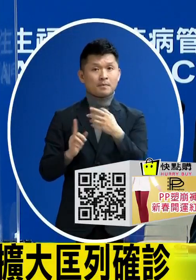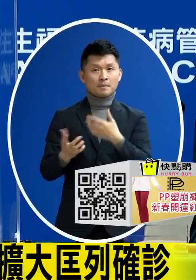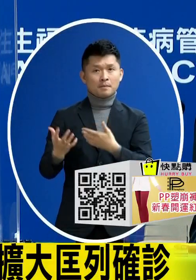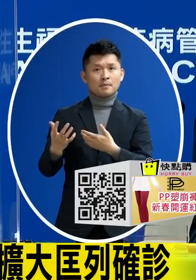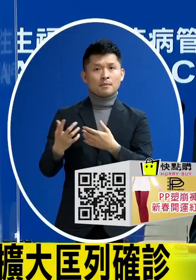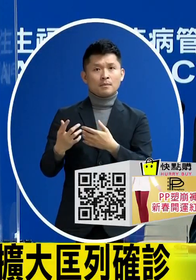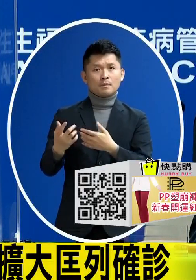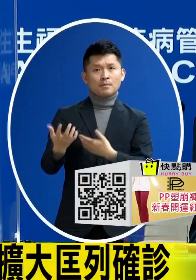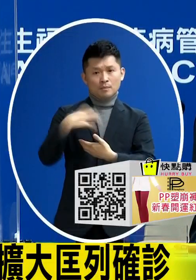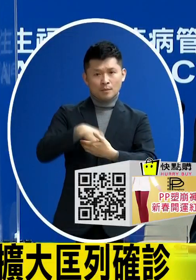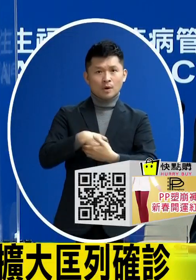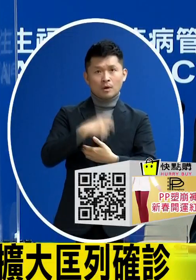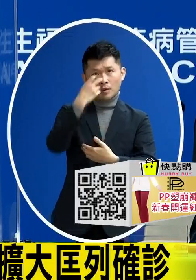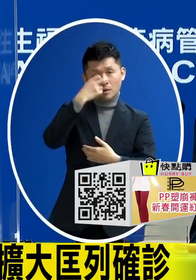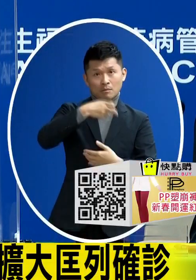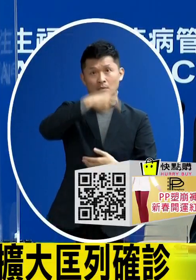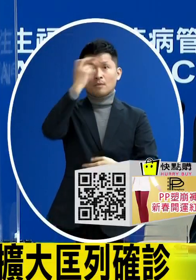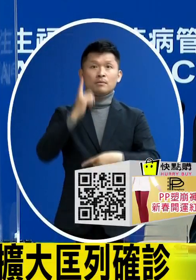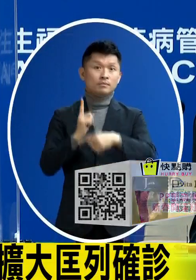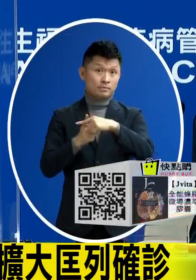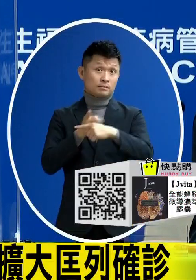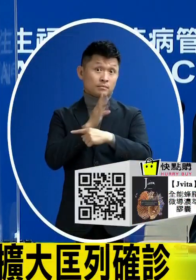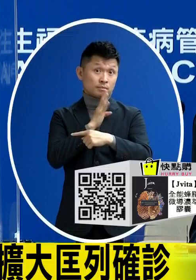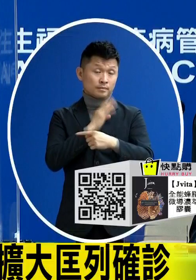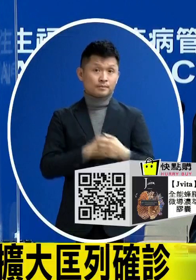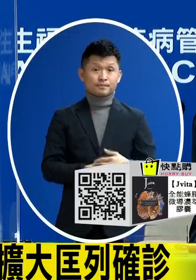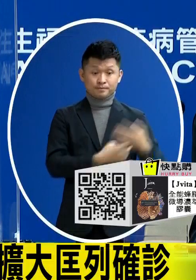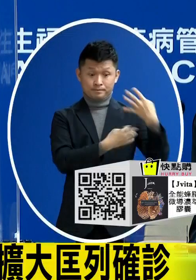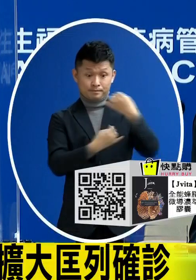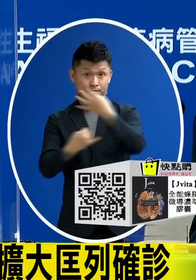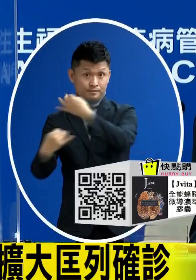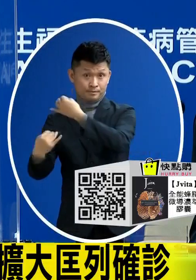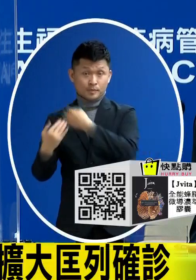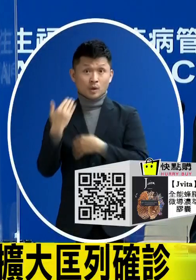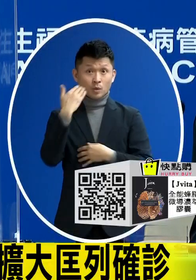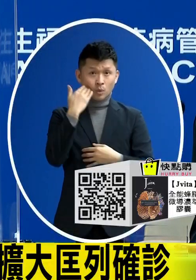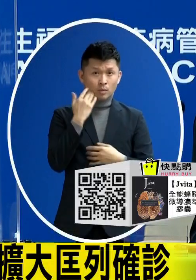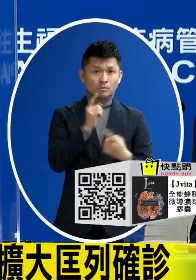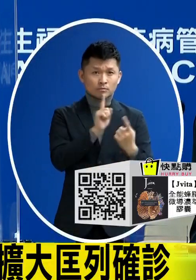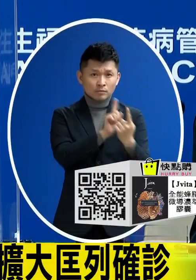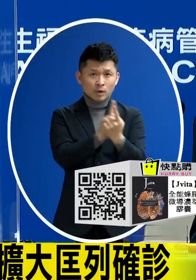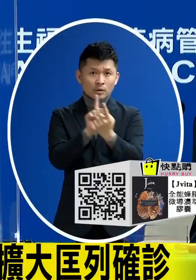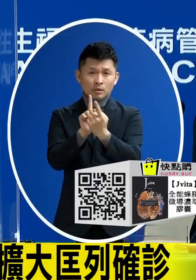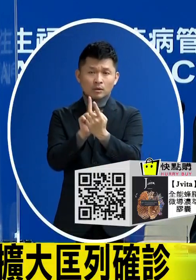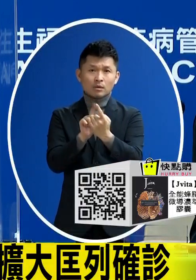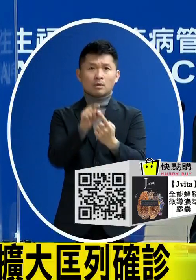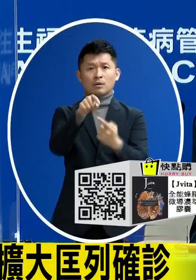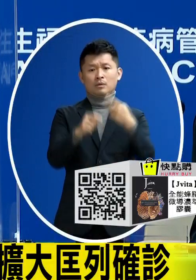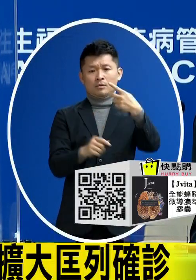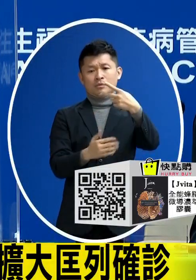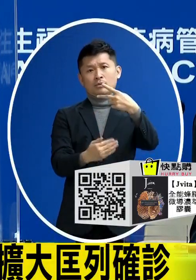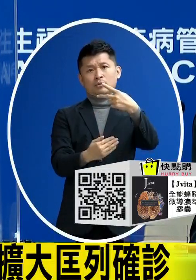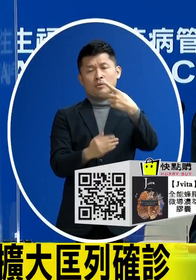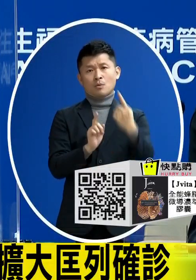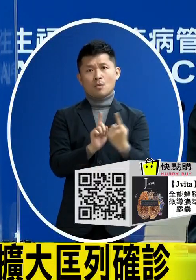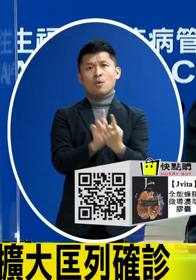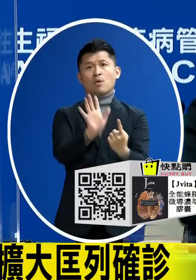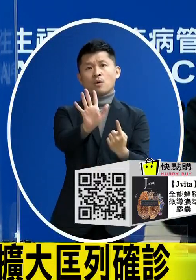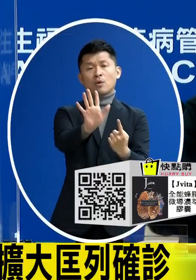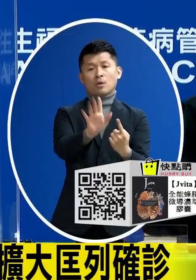然后采阳。那这边大家看到，如果是唯一的接触时间是2月9号的话，那